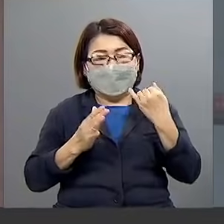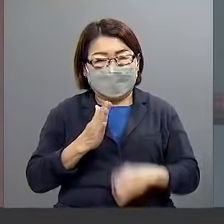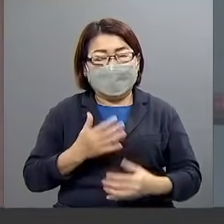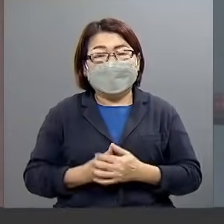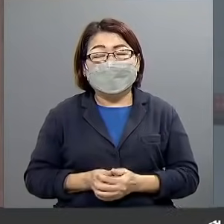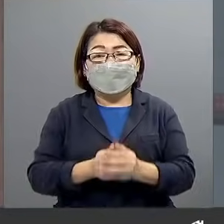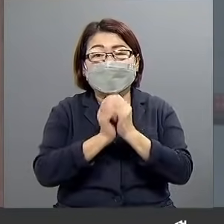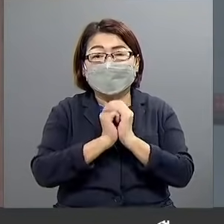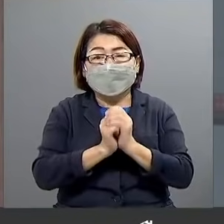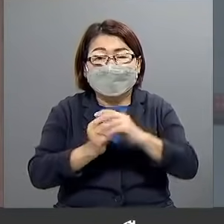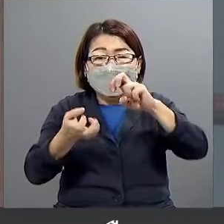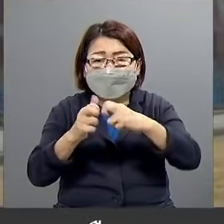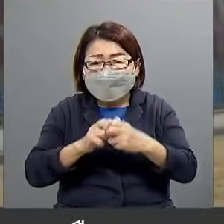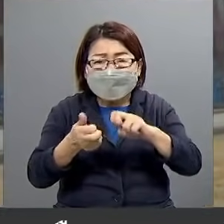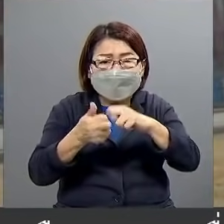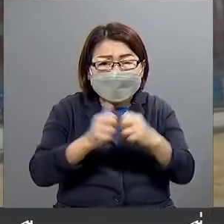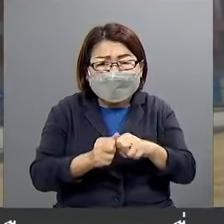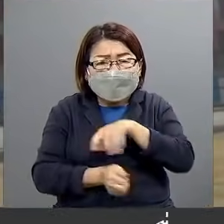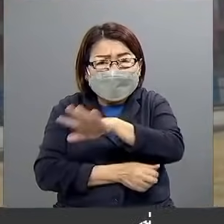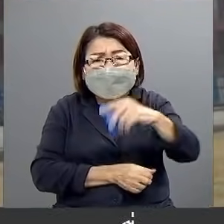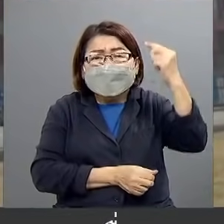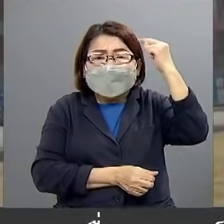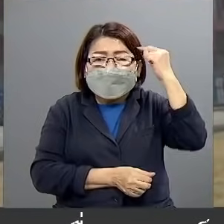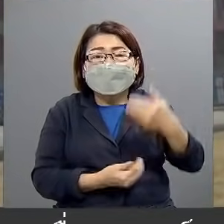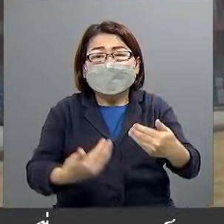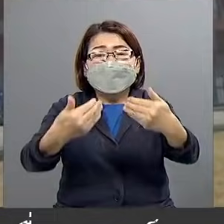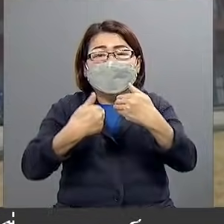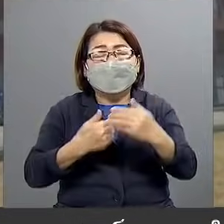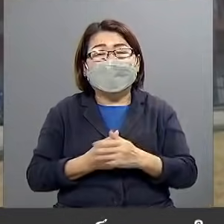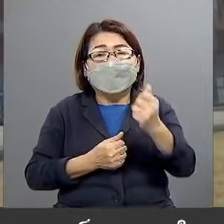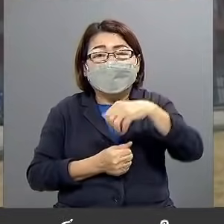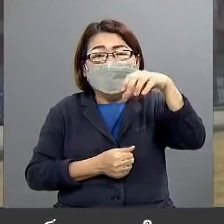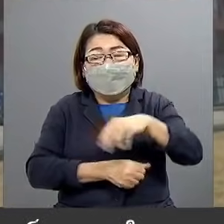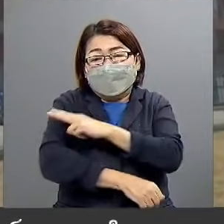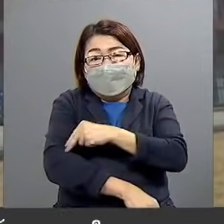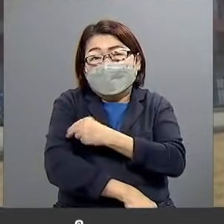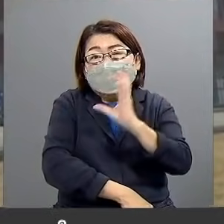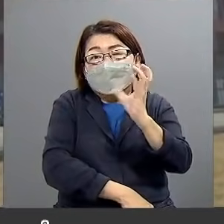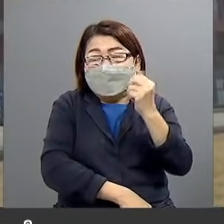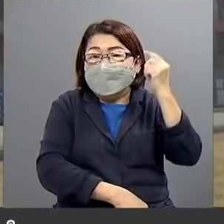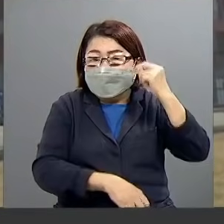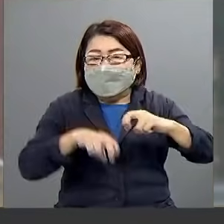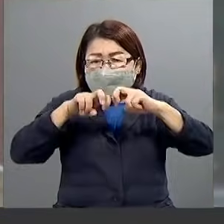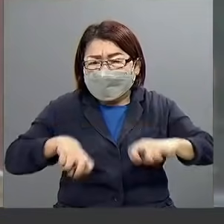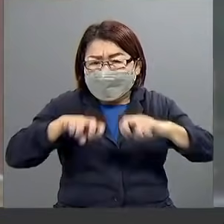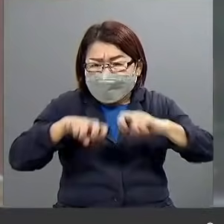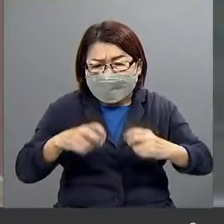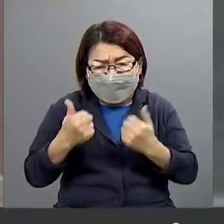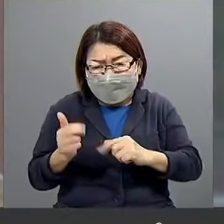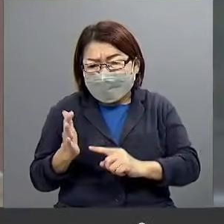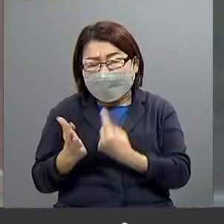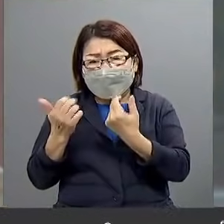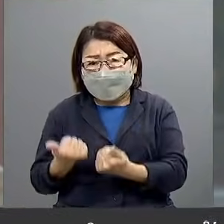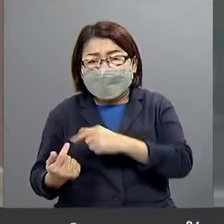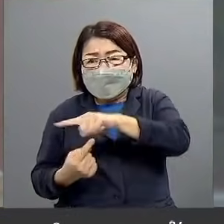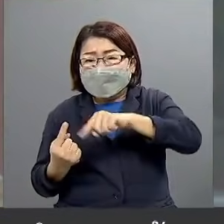ดันอย่างหนักอีกครั้งนะหลังจากที่องค์การอนามัยโลกนั้นเตรียมเริ่มการสอบสวนหาต้นตอของโควิด-19 ในระยะที่2โดยจีนปฏิ